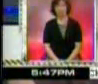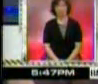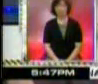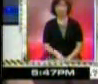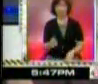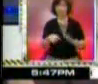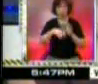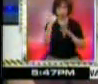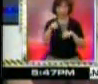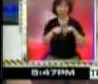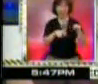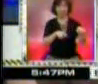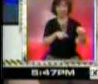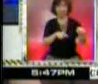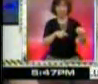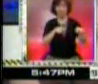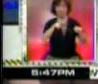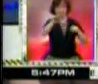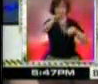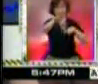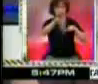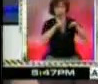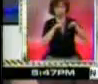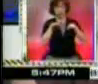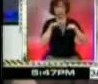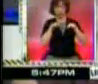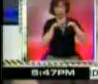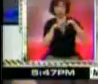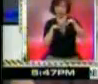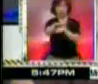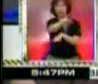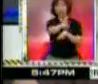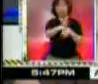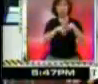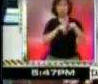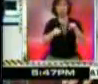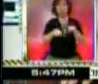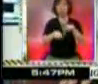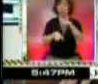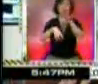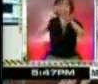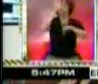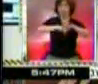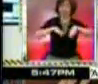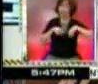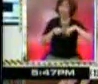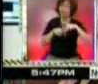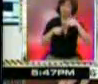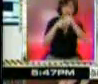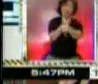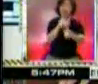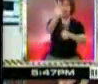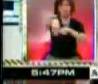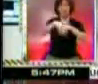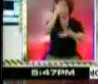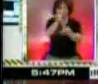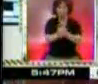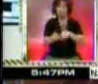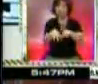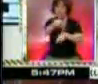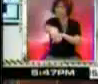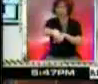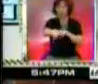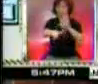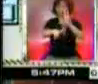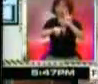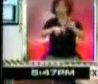na-overtigan po siya, pinahinto niya ng 3 oras. Pina-stay niya po, pinababa niya yung mga... Na-overtigan lang siya, nagalit na. Opo, ayaw niya po na-overtigan eh. Tapos pala sir,